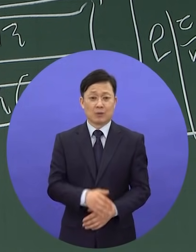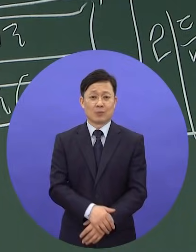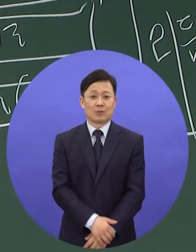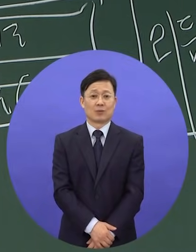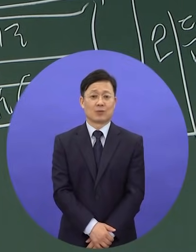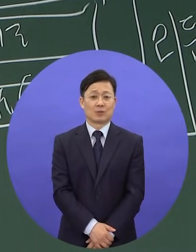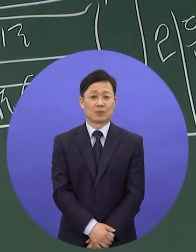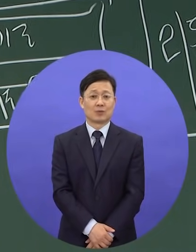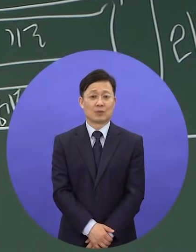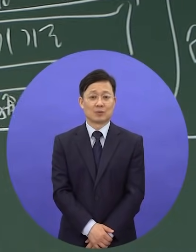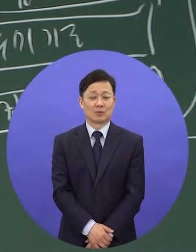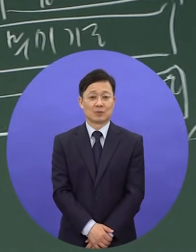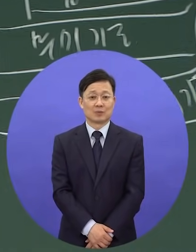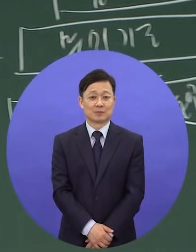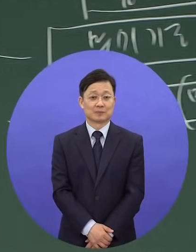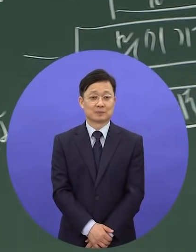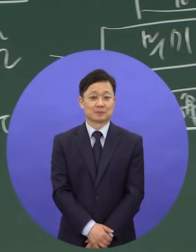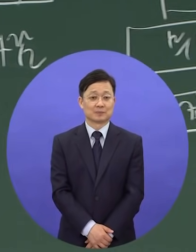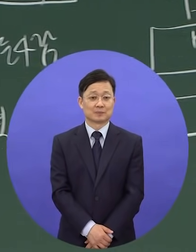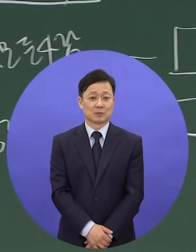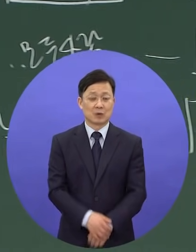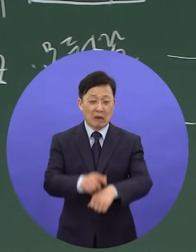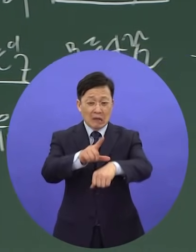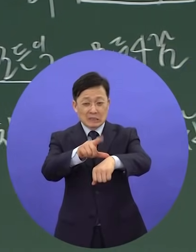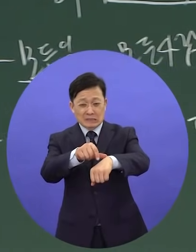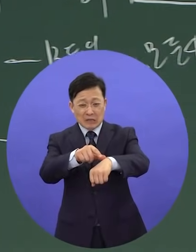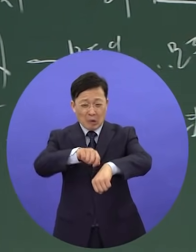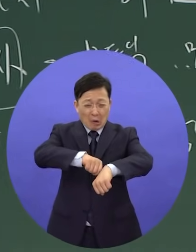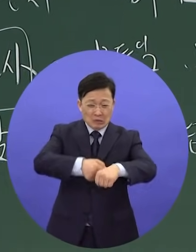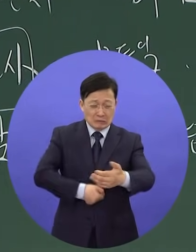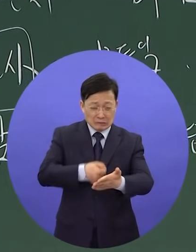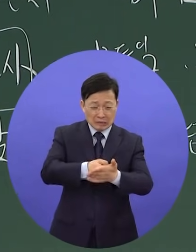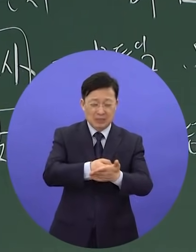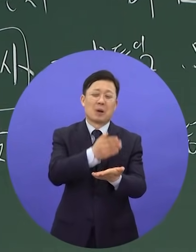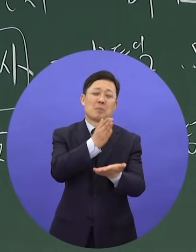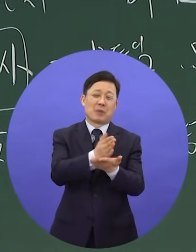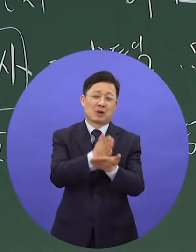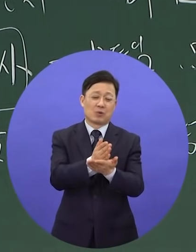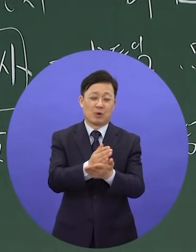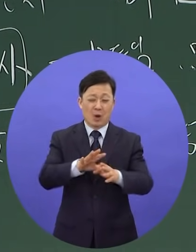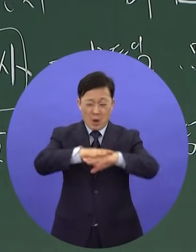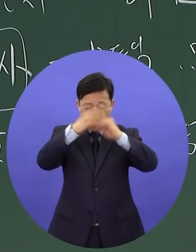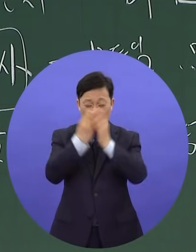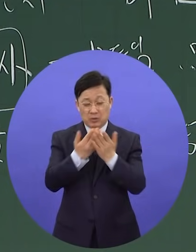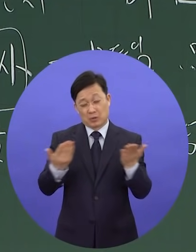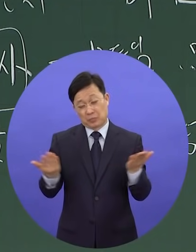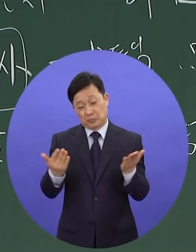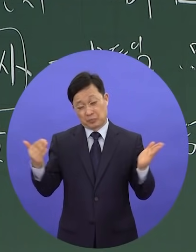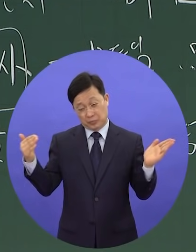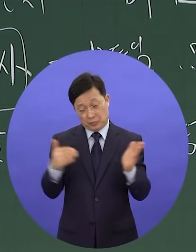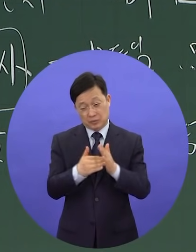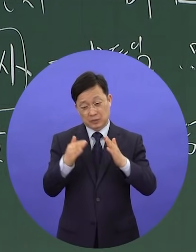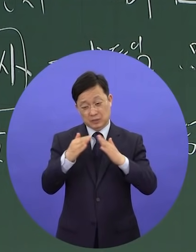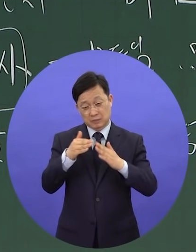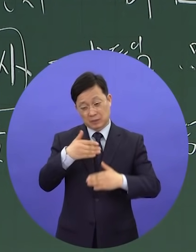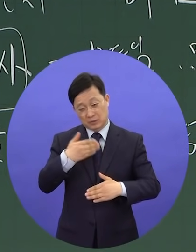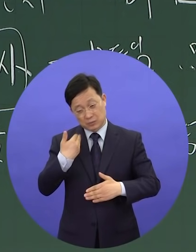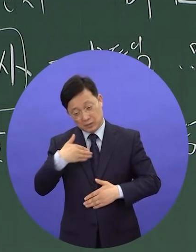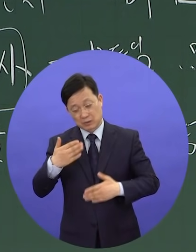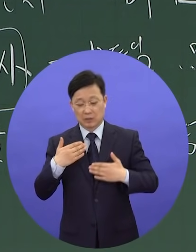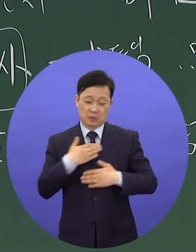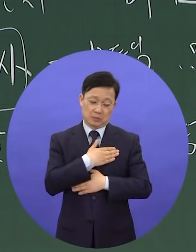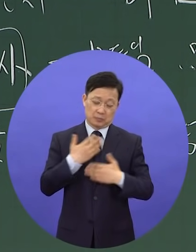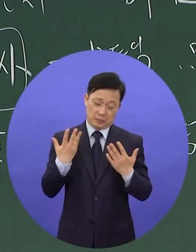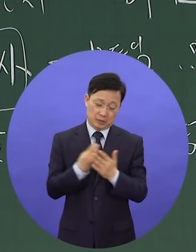it is tremendous. 그리고 말이죠. 어차피 여러분은 시간 정하지 말고 끝나고 자야 될 거 아닙니까? And you don't have to set a time. When you finish everything, you've got to go to